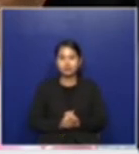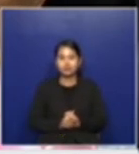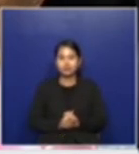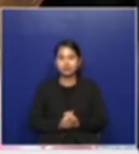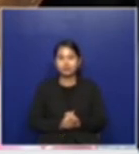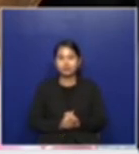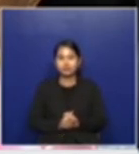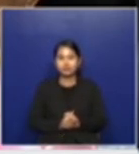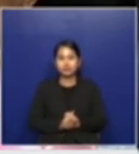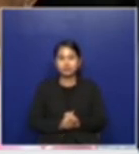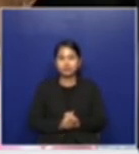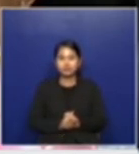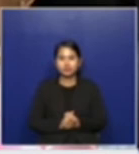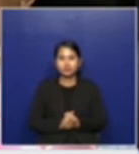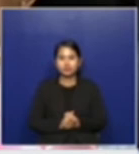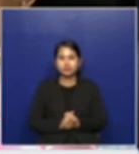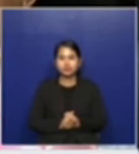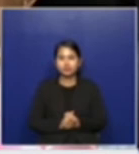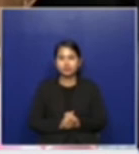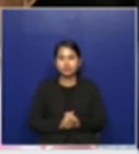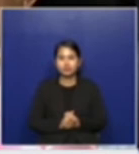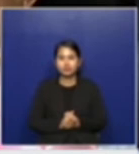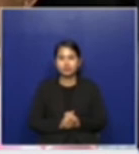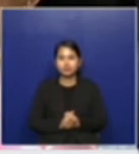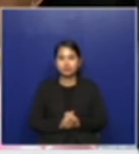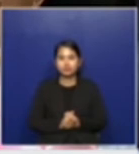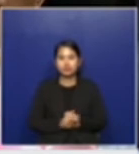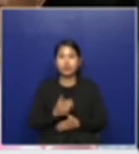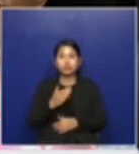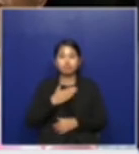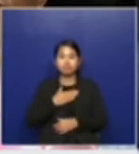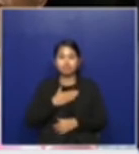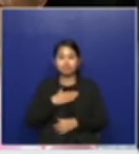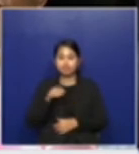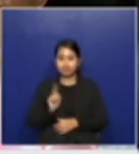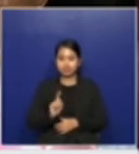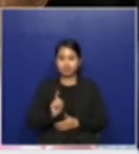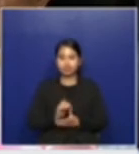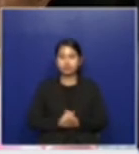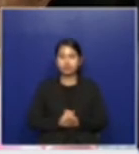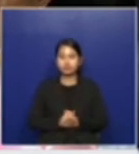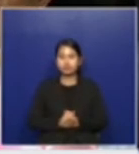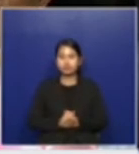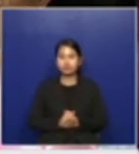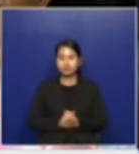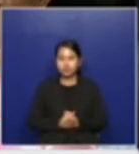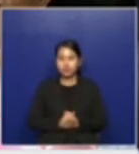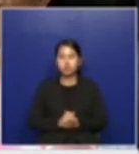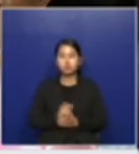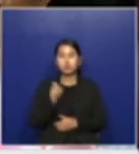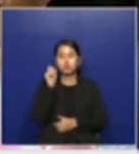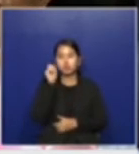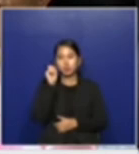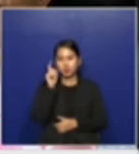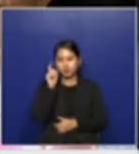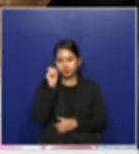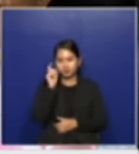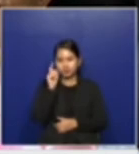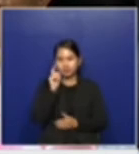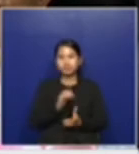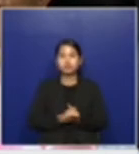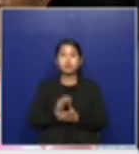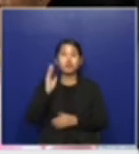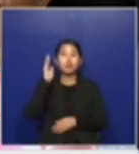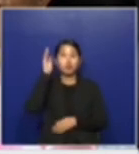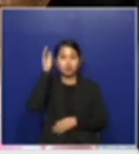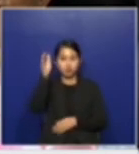มันด้วยความเคารพครับท่านประธานครับของเราเองเนี่ยด้วยความเห็นใจครับในครั้งต่อไปพวกเร